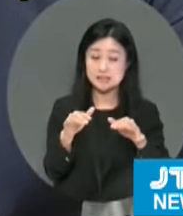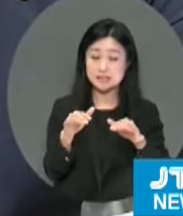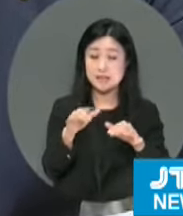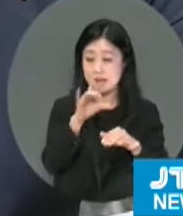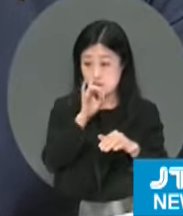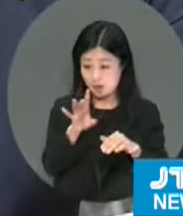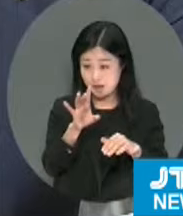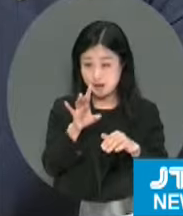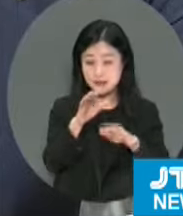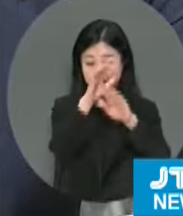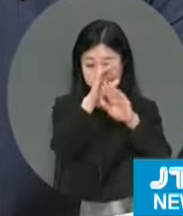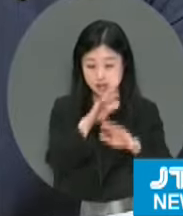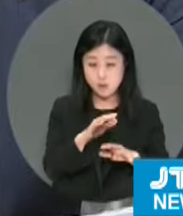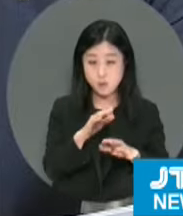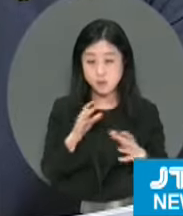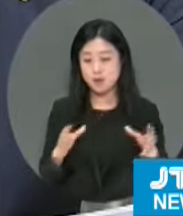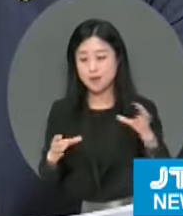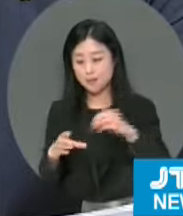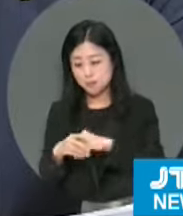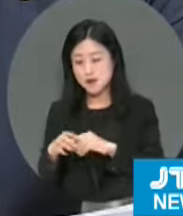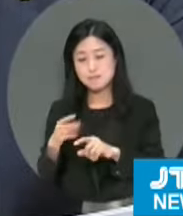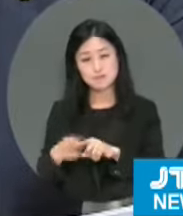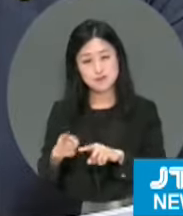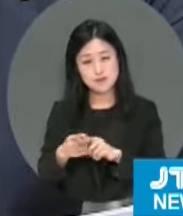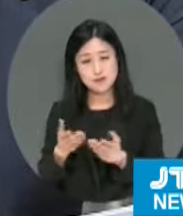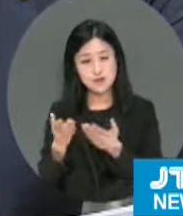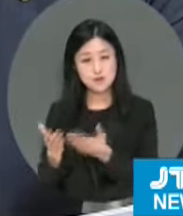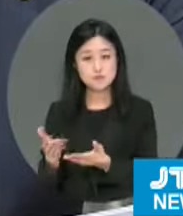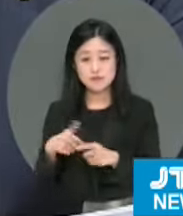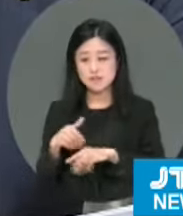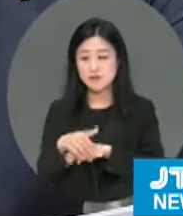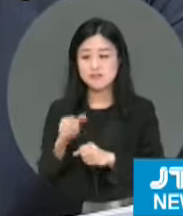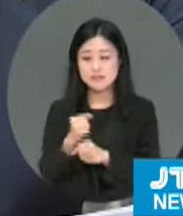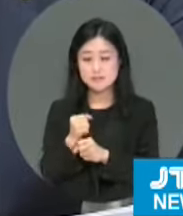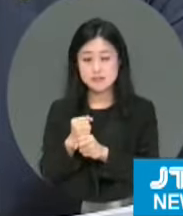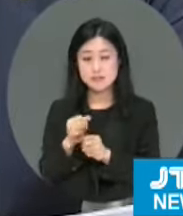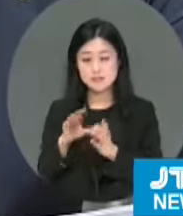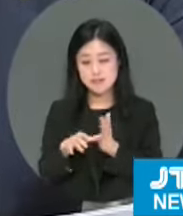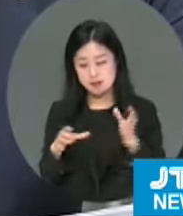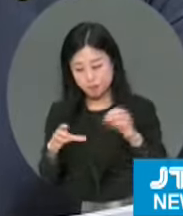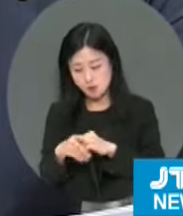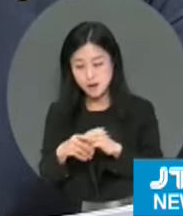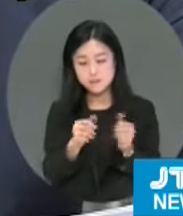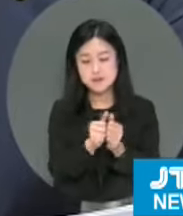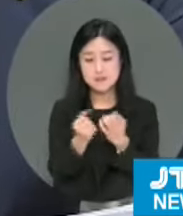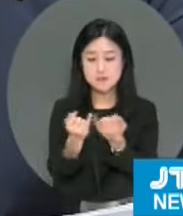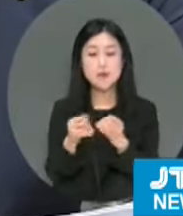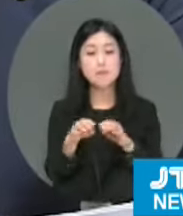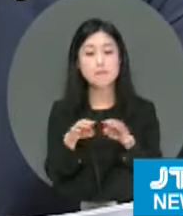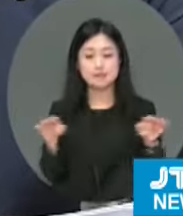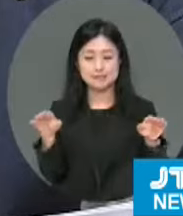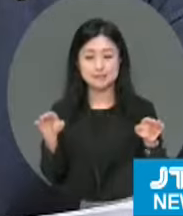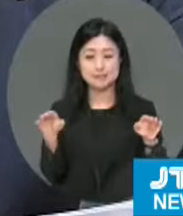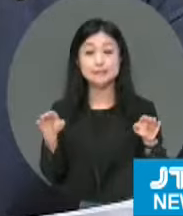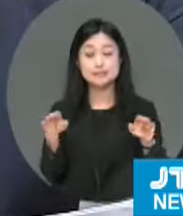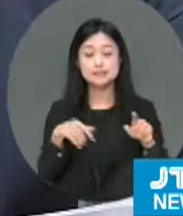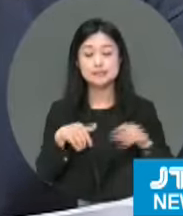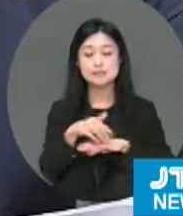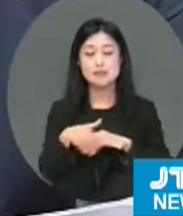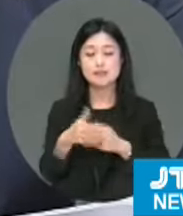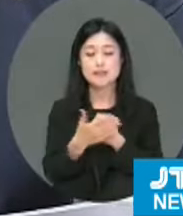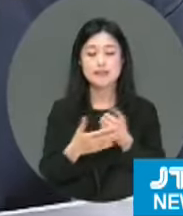않도록 성별에 미치는 영향을 분석하고 정책 개선에 반영해서 남녀 모두가 평등하게 정책의